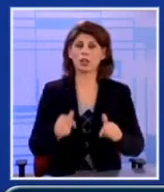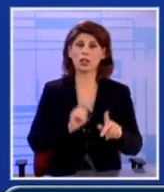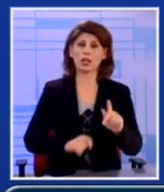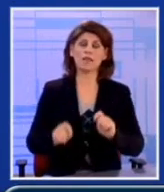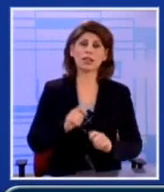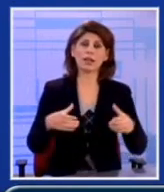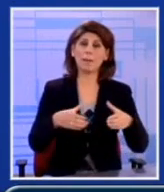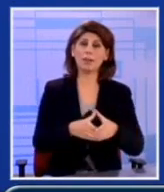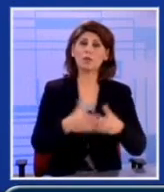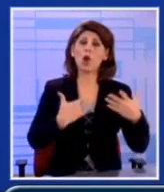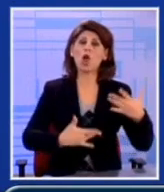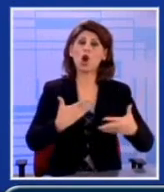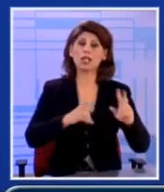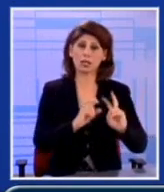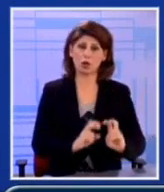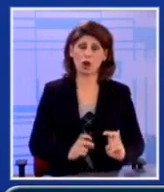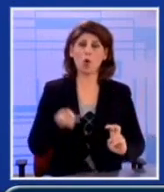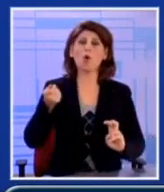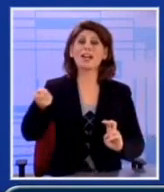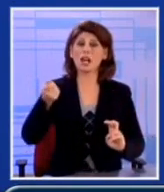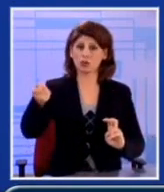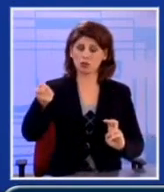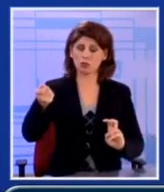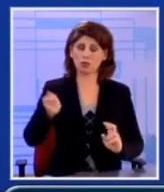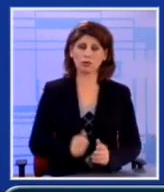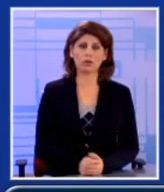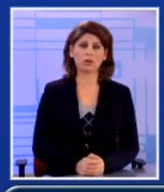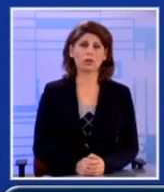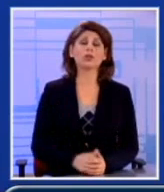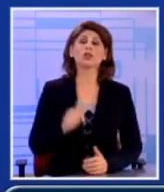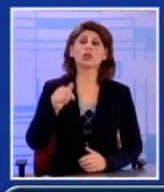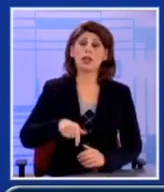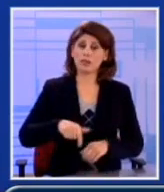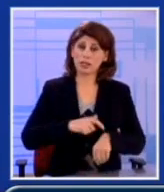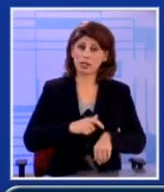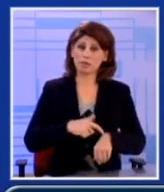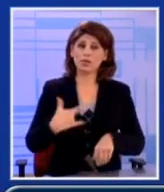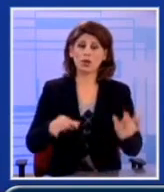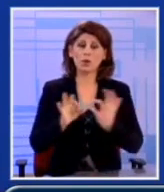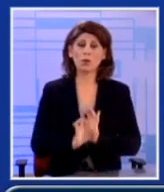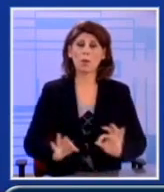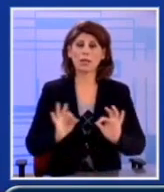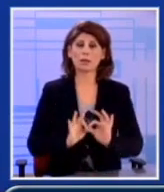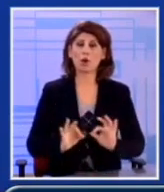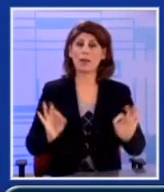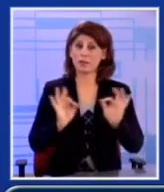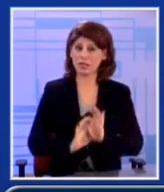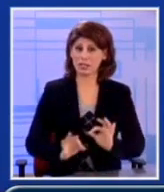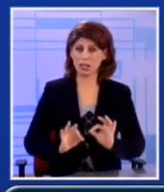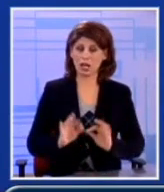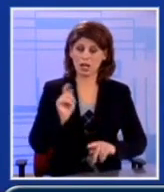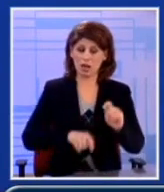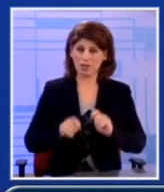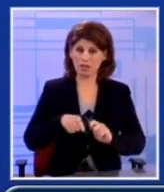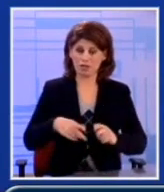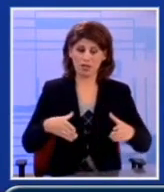της Επιτροπής Λογιστικού Ελέγχου του Χρέους. Ήδη είναι σε προπαρασκευή και προετοιμασία η